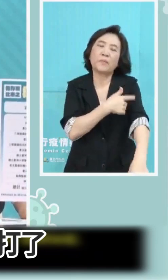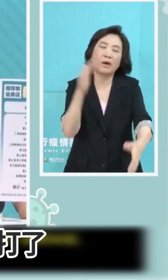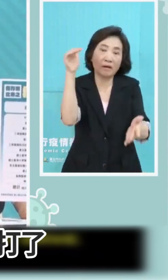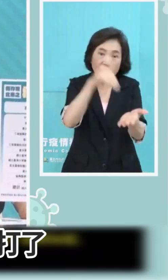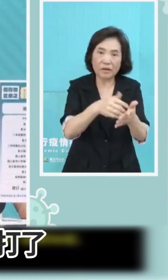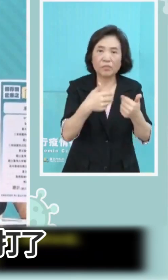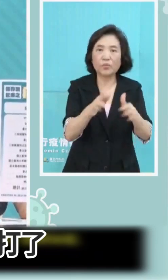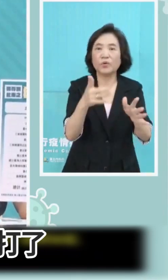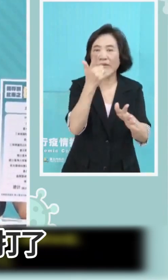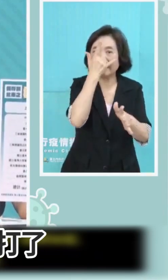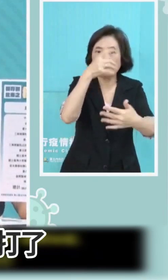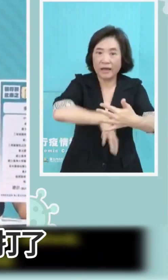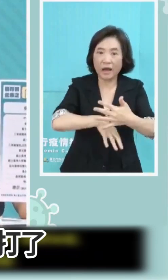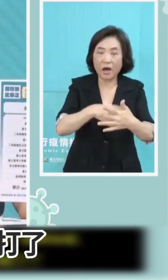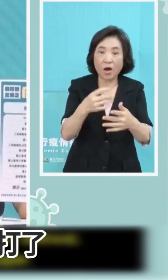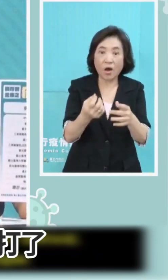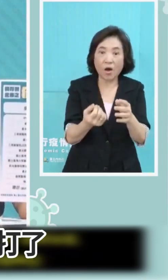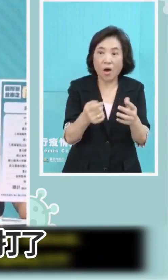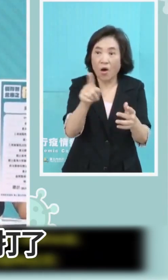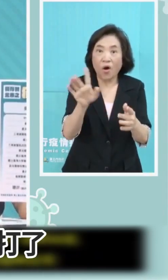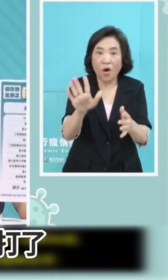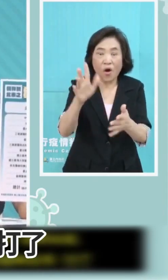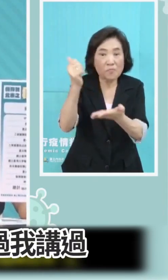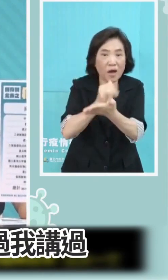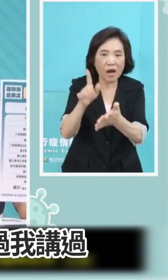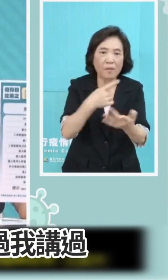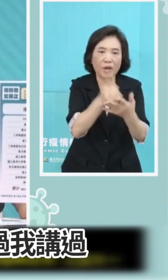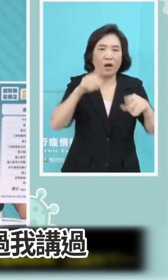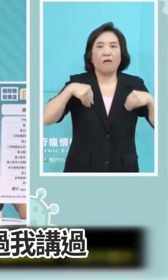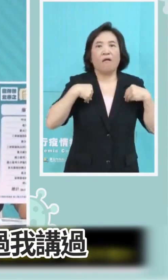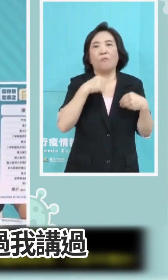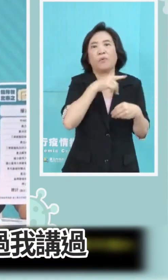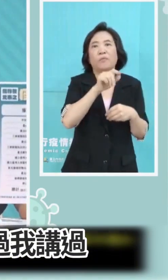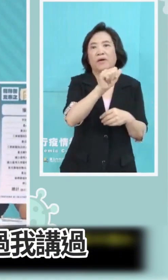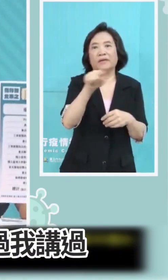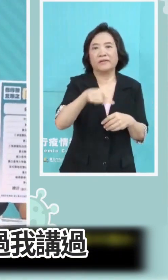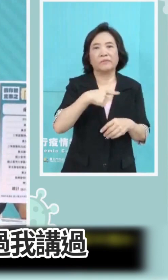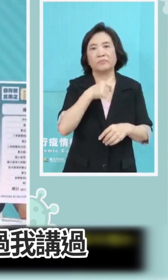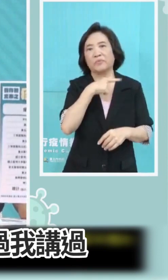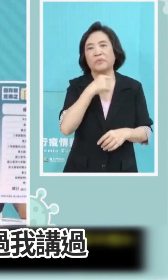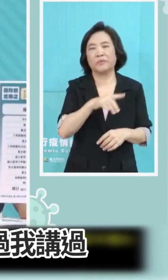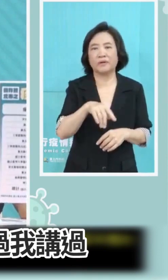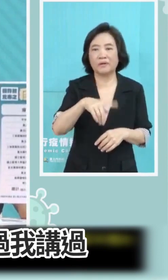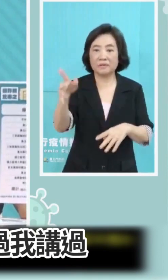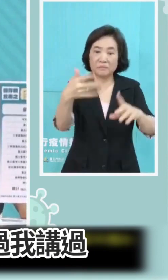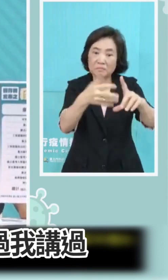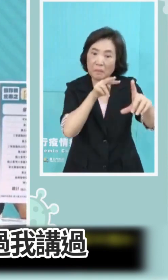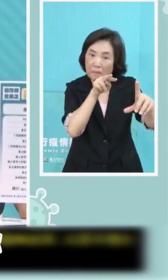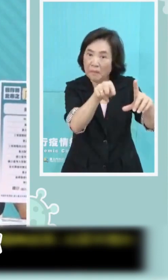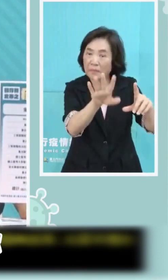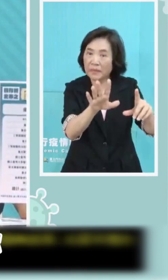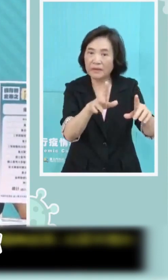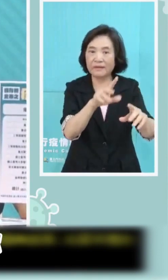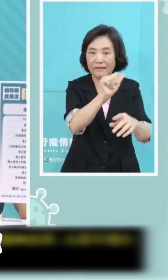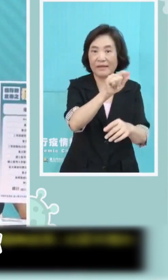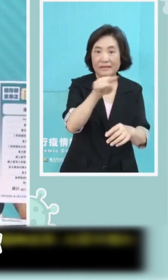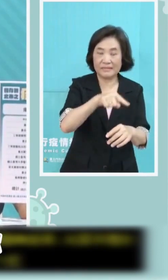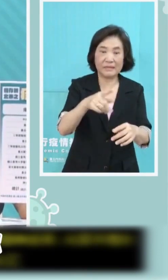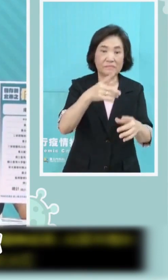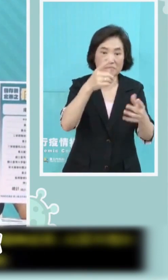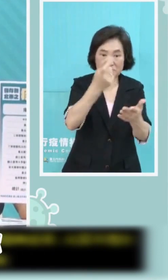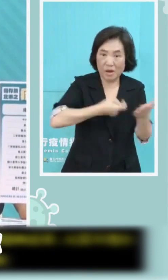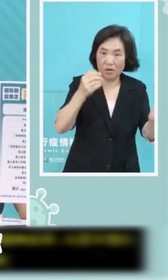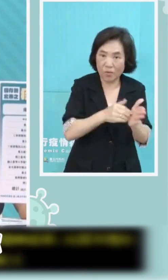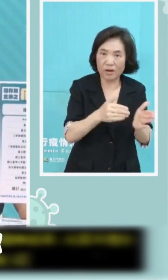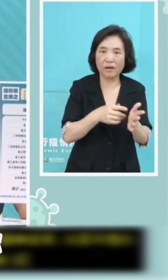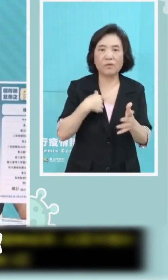德纳一出来呢，大家就不太想打了。所以我当时有，我想你们在媒体上也看过我讲过，你 AZ 不打完，你知道莫